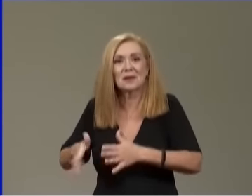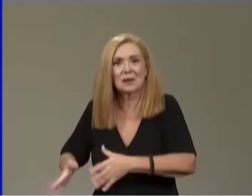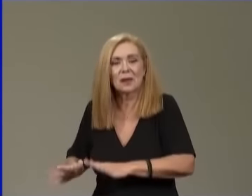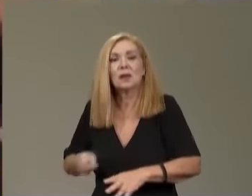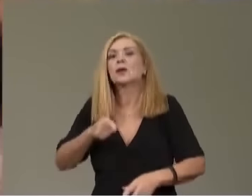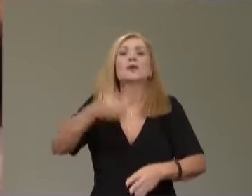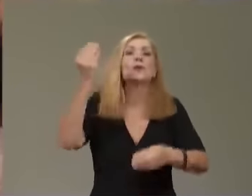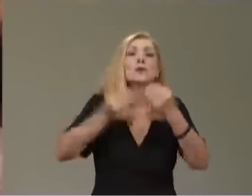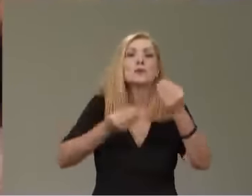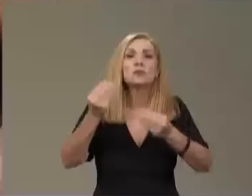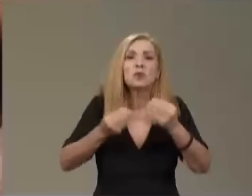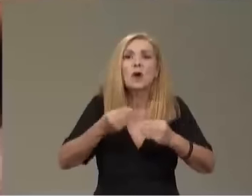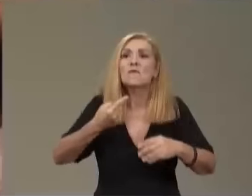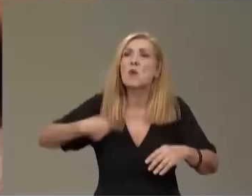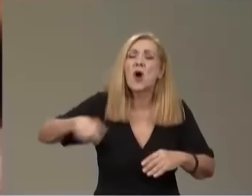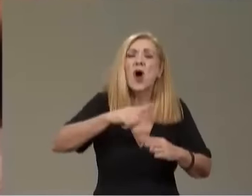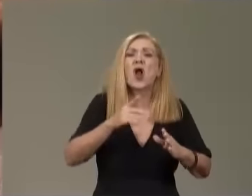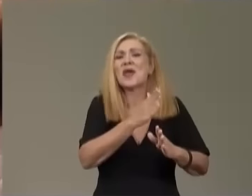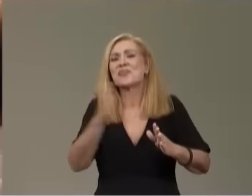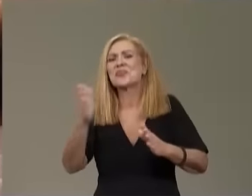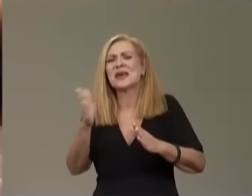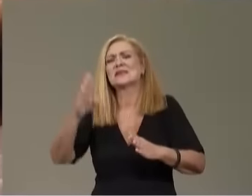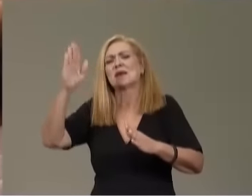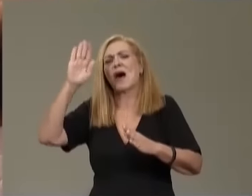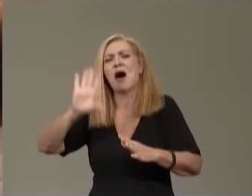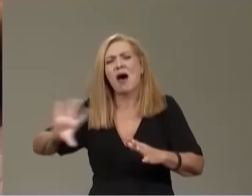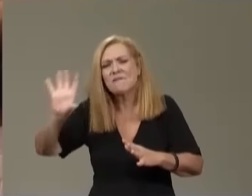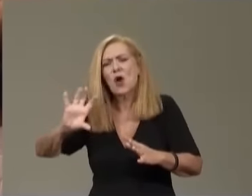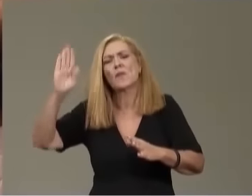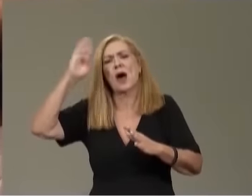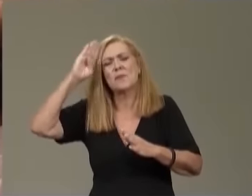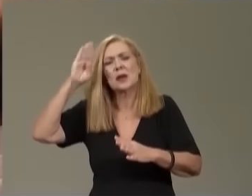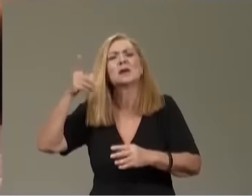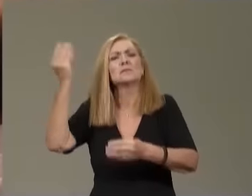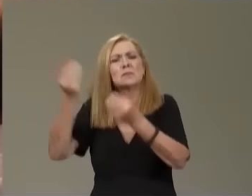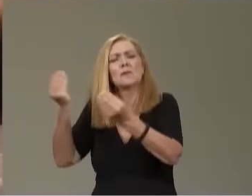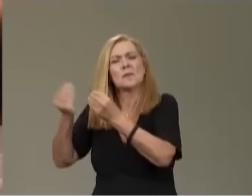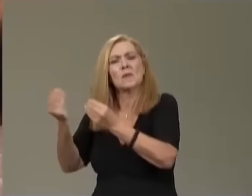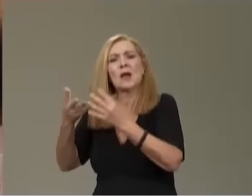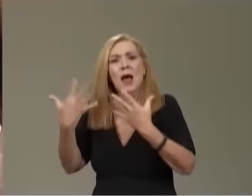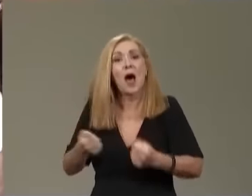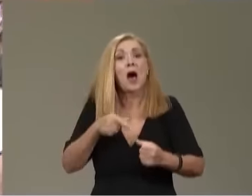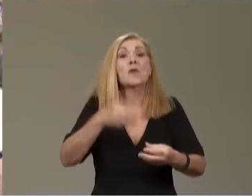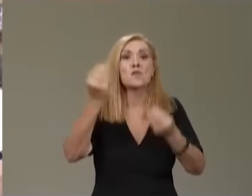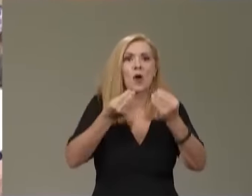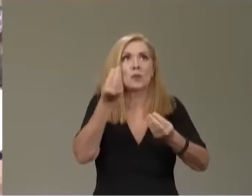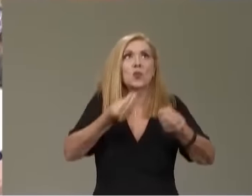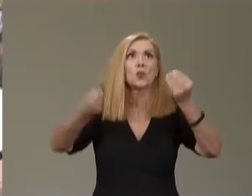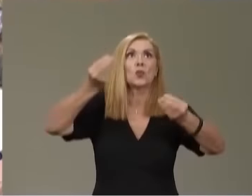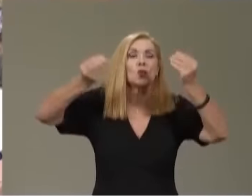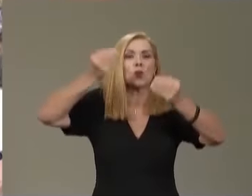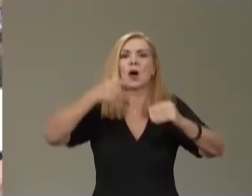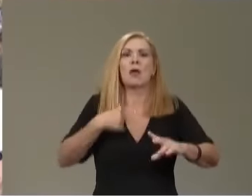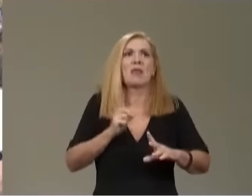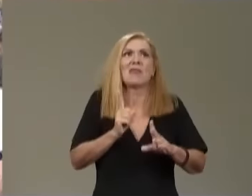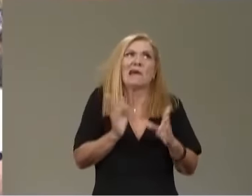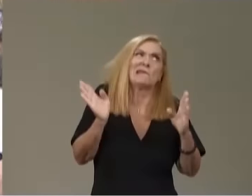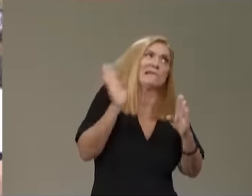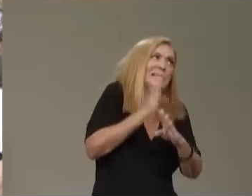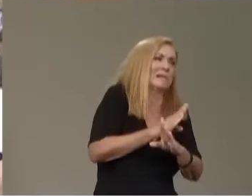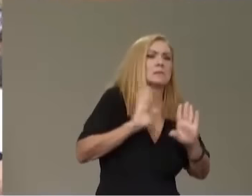πρόβλημα που απειλεί όλες τις δυτικές κοινωνίες. Και προφανώς είναι ένα ζήτημα σύνθετο, πολυδιάστατο. Όμως δεν μπορούμε να κρυφτούμε από αυτό.